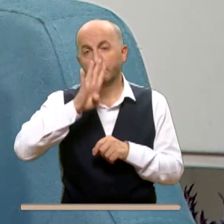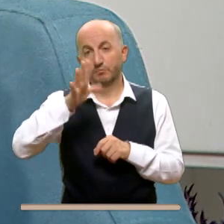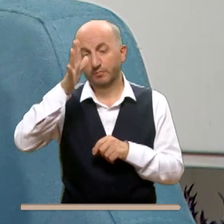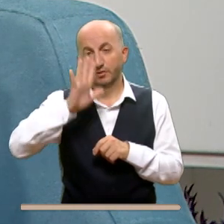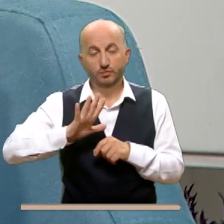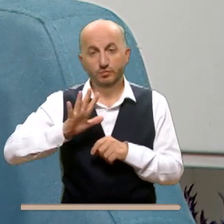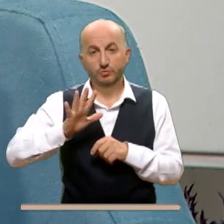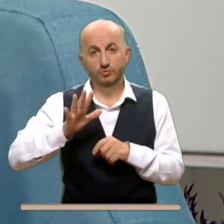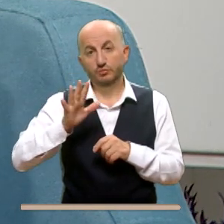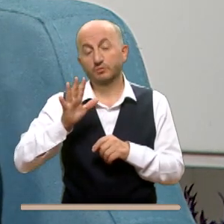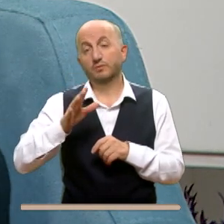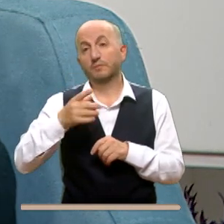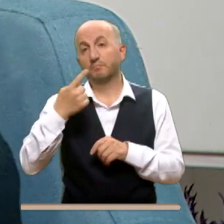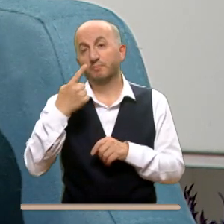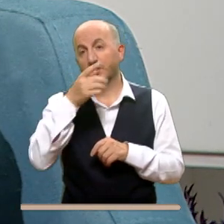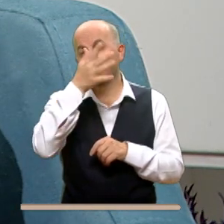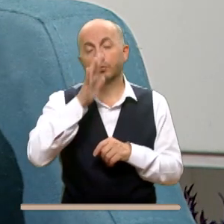ve 500-1000 arasında